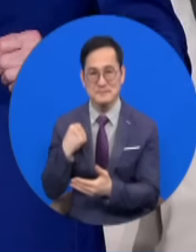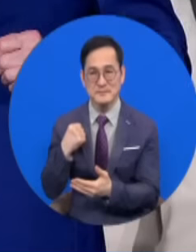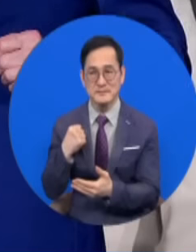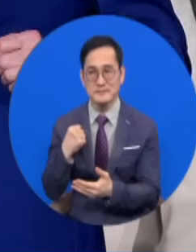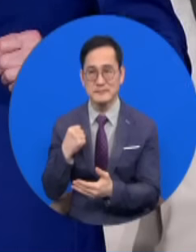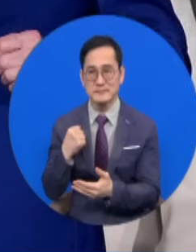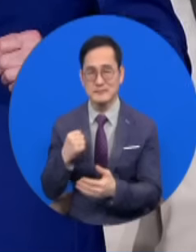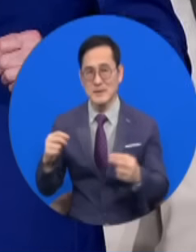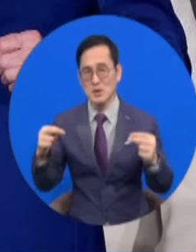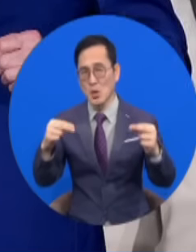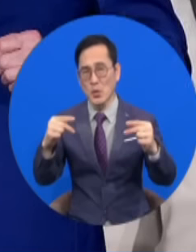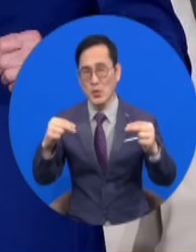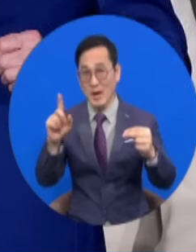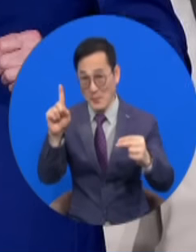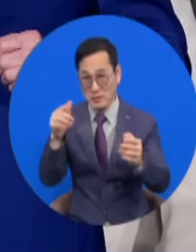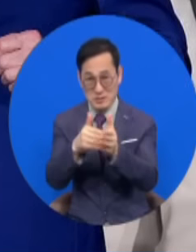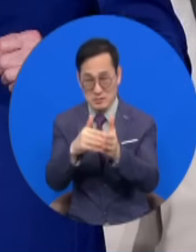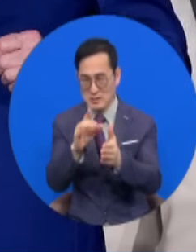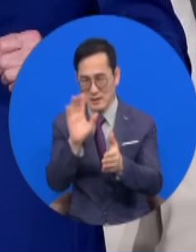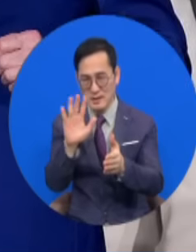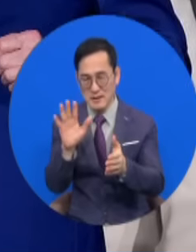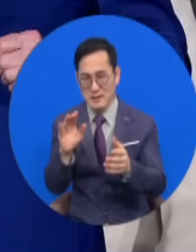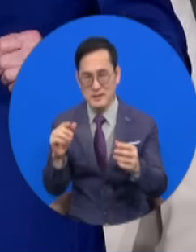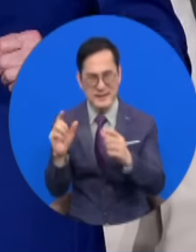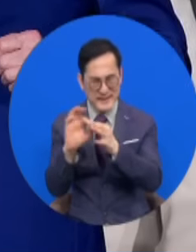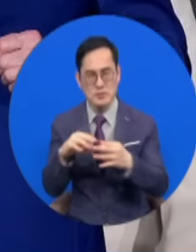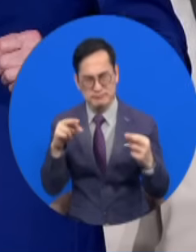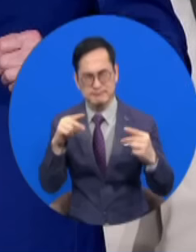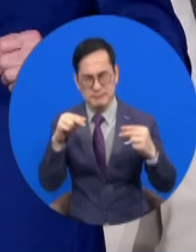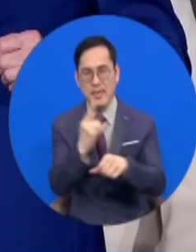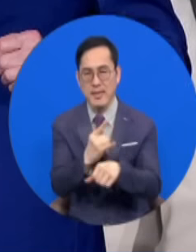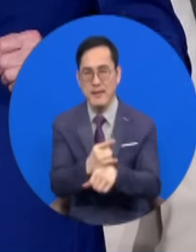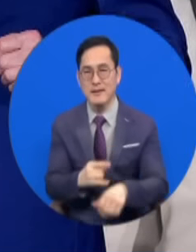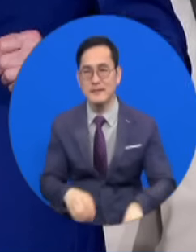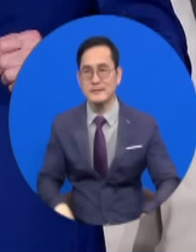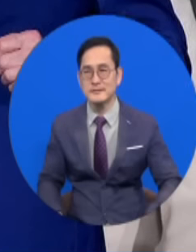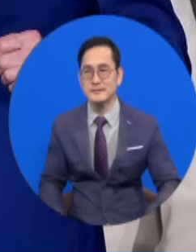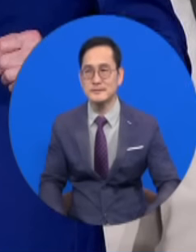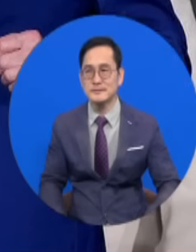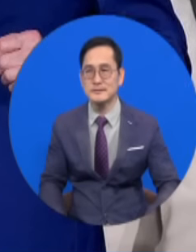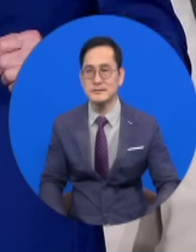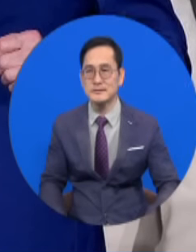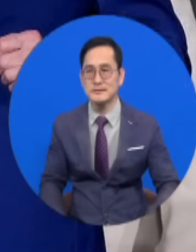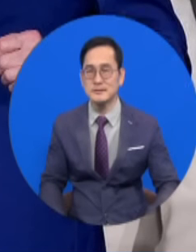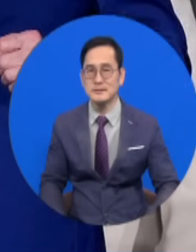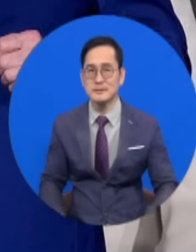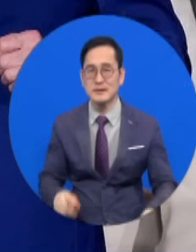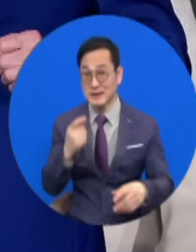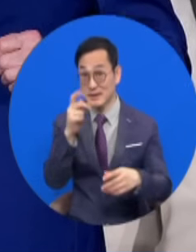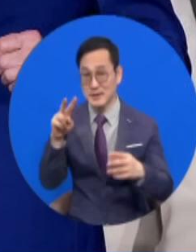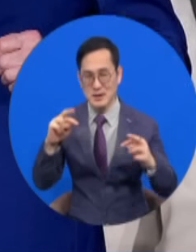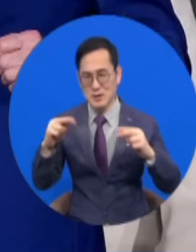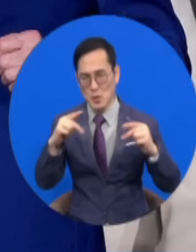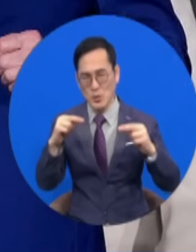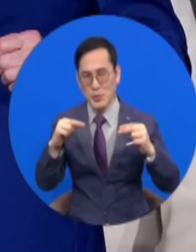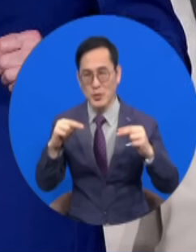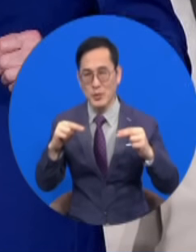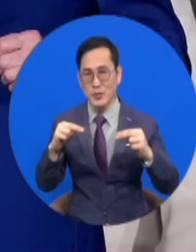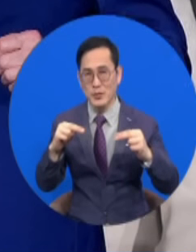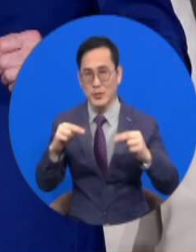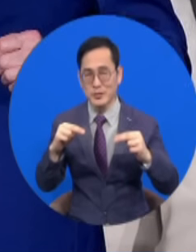된다, 계속 싸울 것이다 라며 바이든 대통령이 TV 토론에 참패 이후 가족들과 캠프